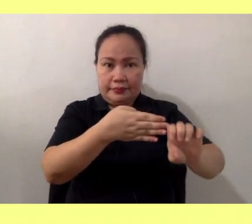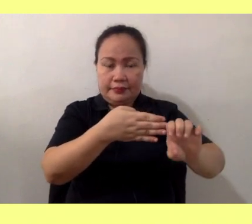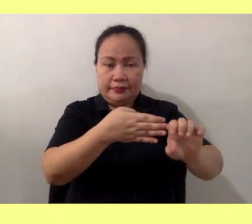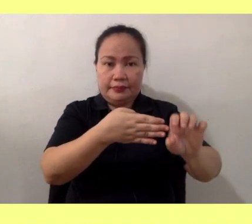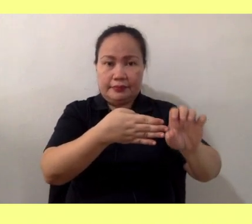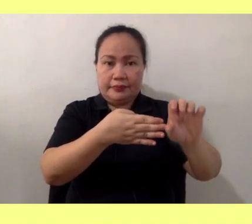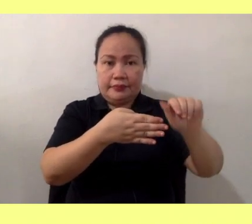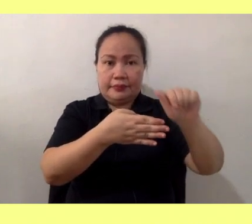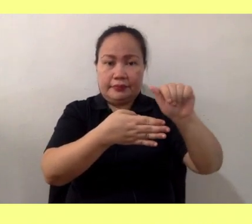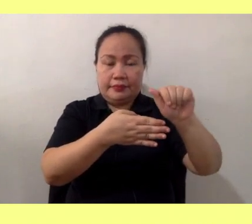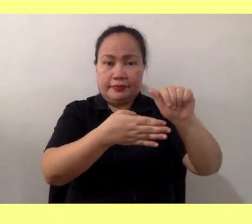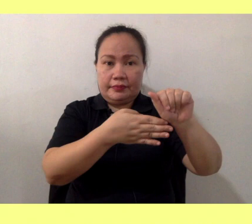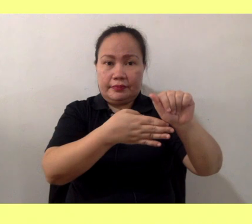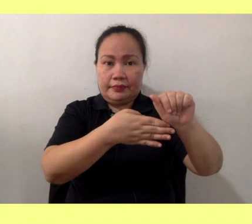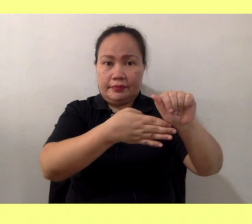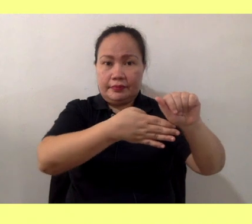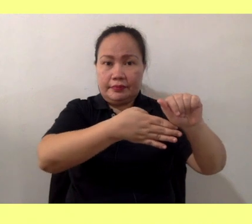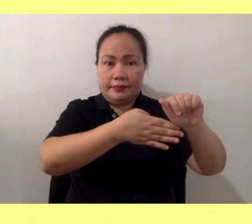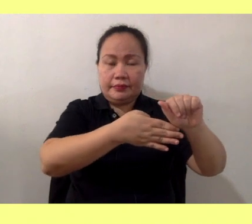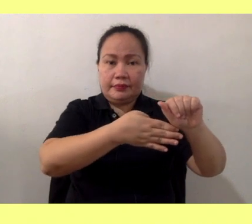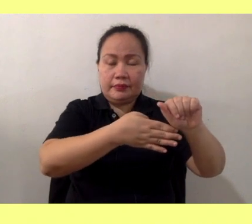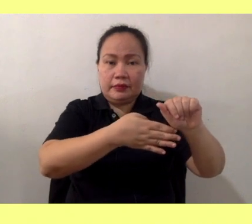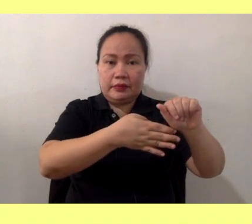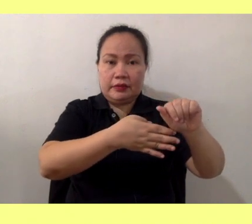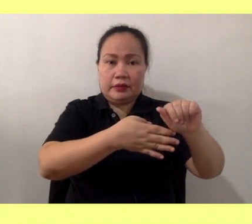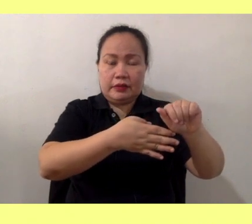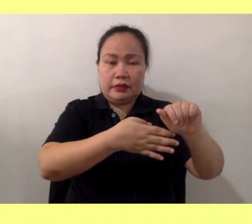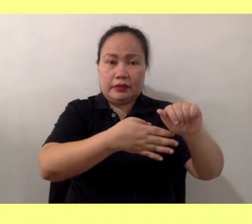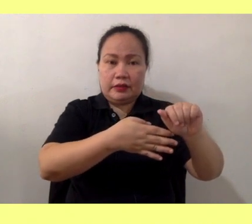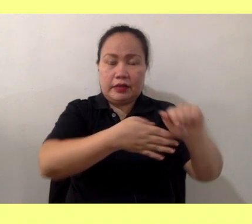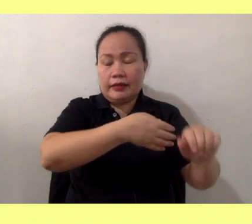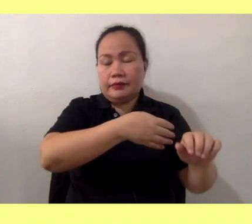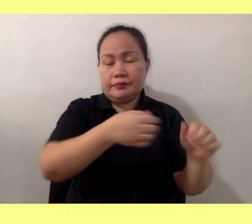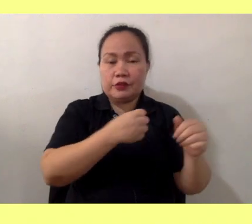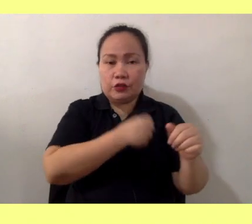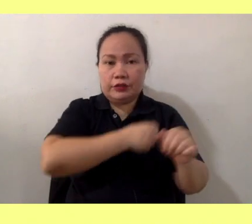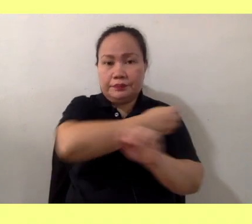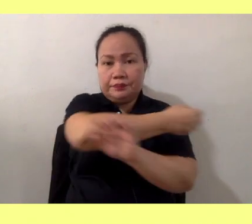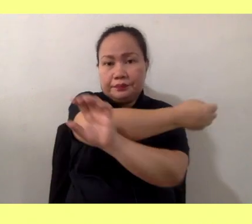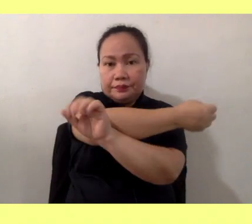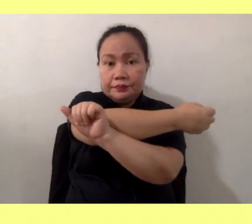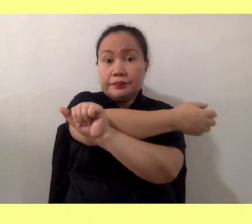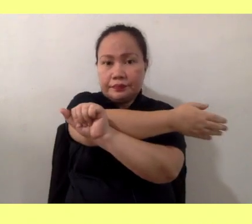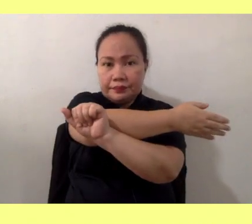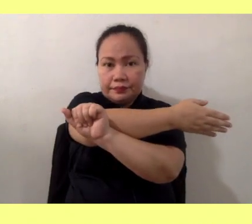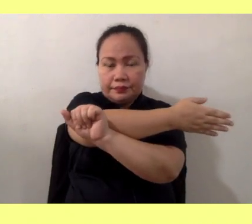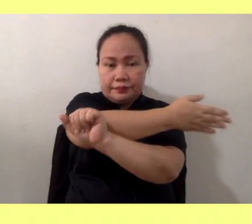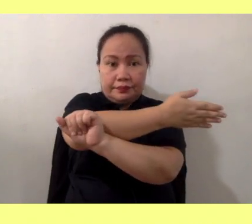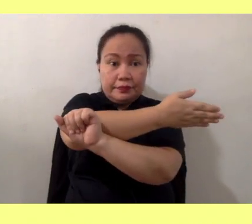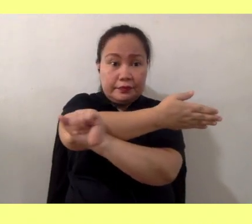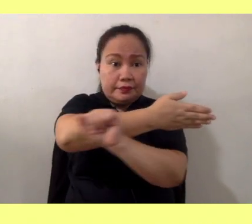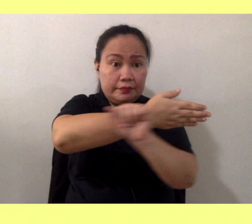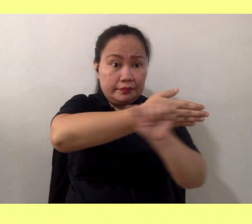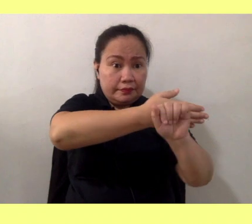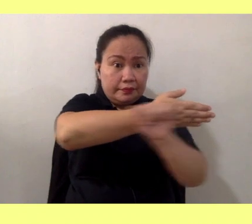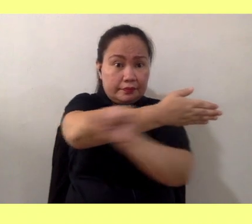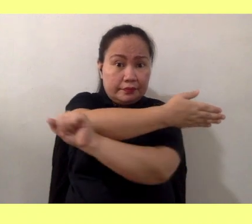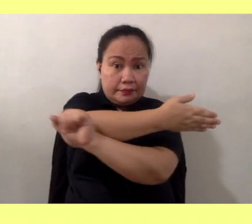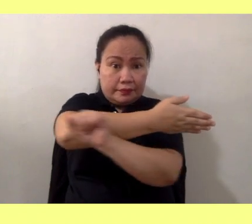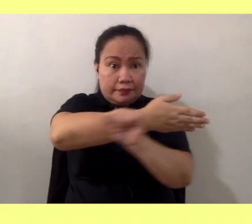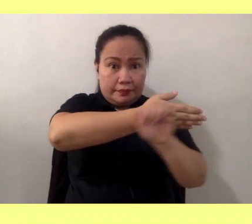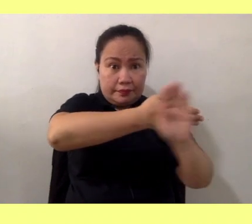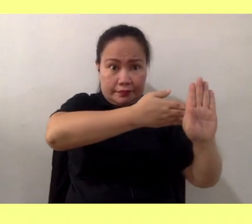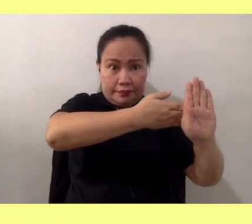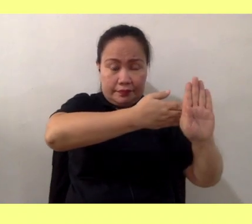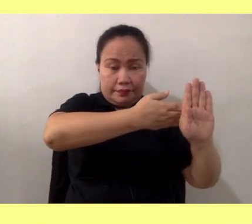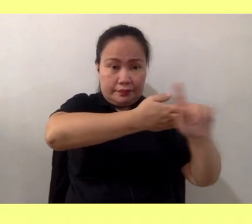So, alin dito yung nag-extend? Yung point B. Kasi siya yung nasa may arrow. Okay, so kapag ganito,